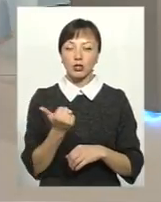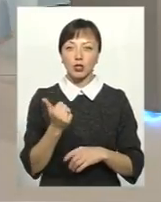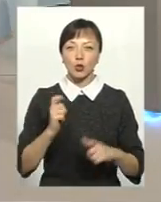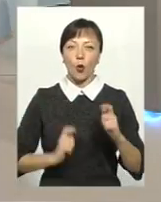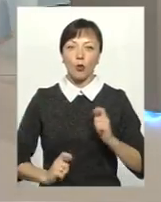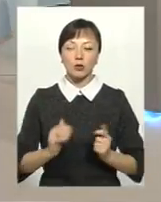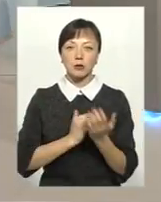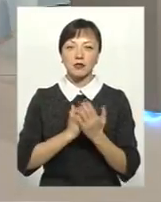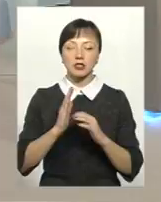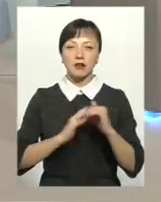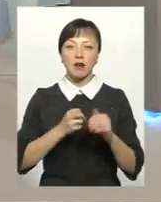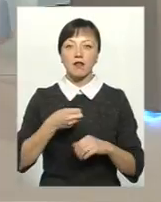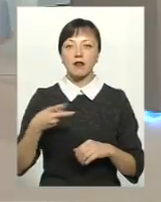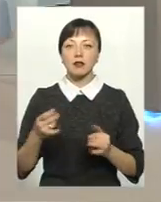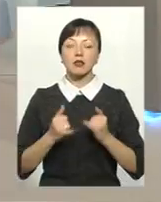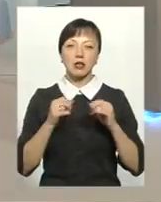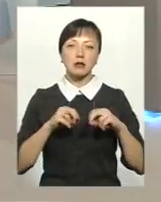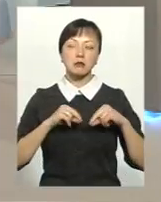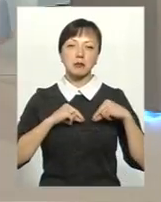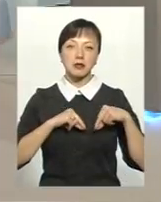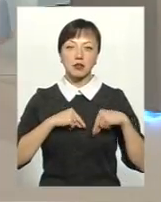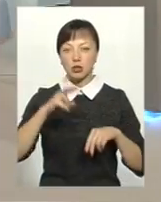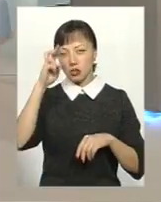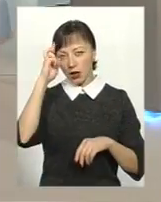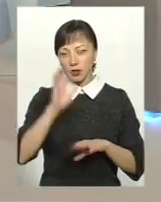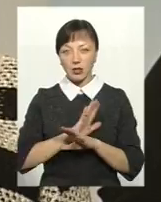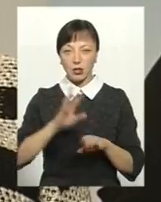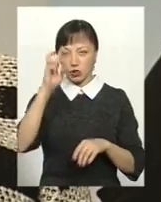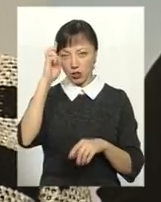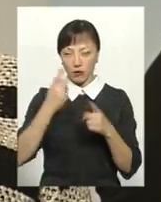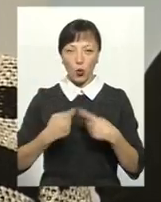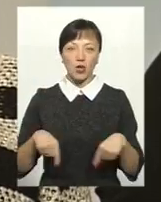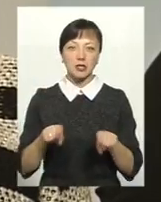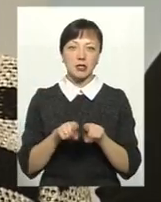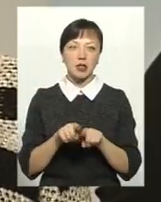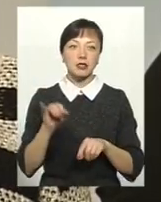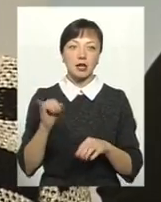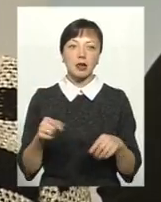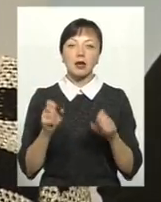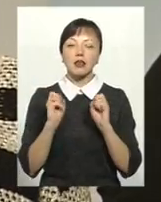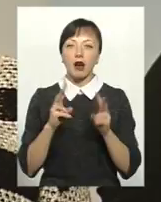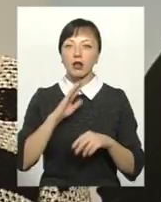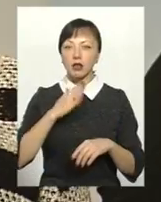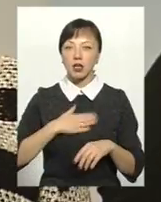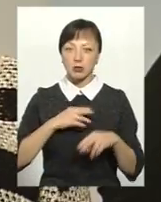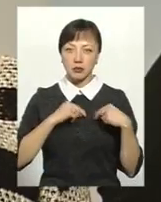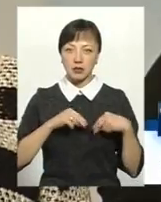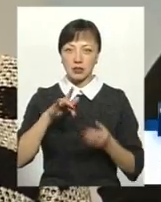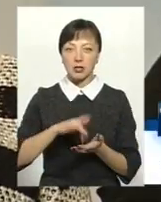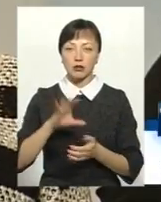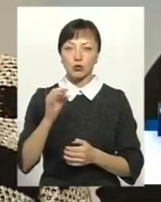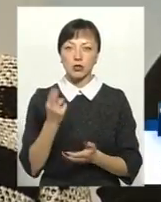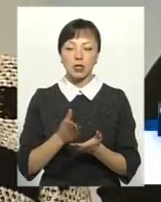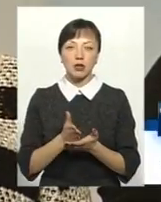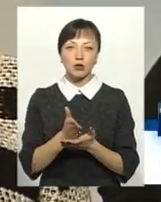підвищення кваліфікації для спеціалістів і державних, і недержавних організацій. І так як наші спеціалісти центрів соціальних